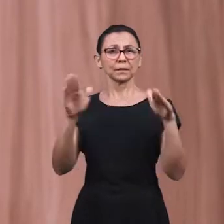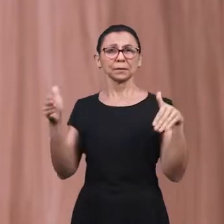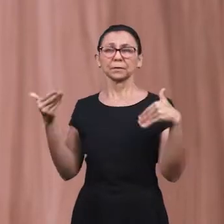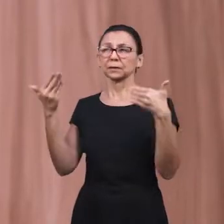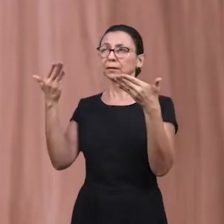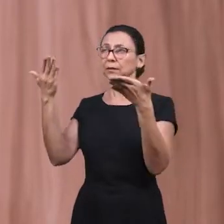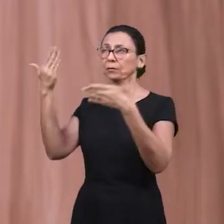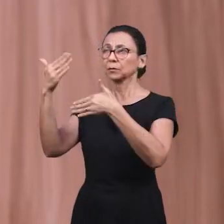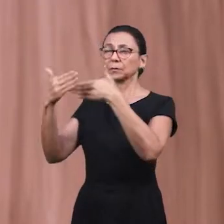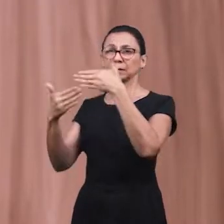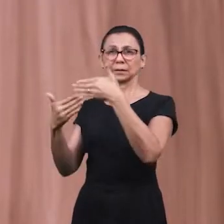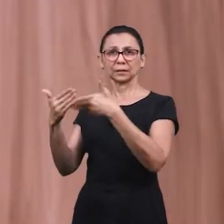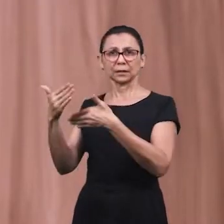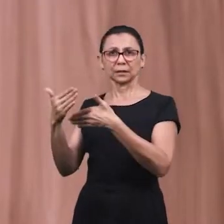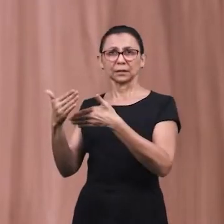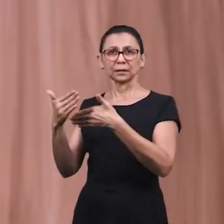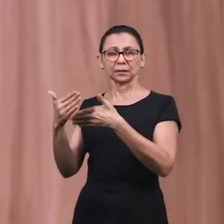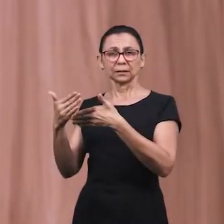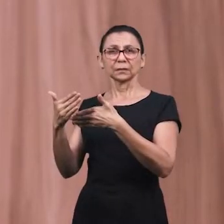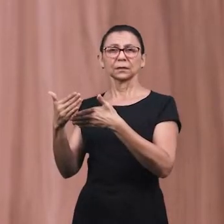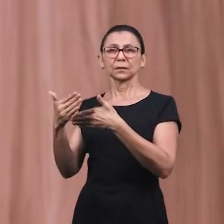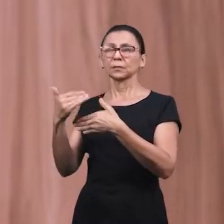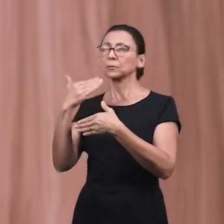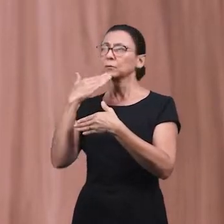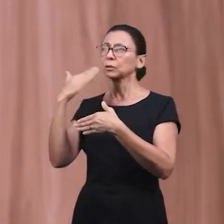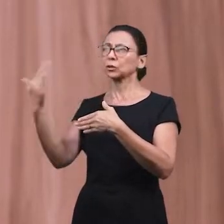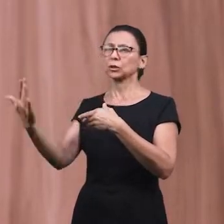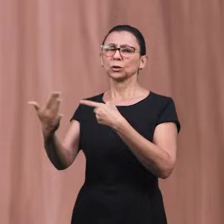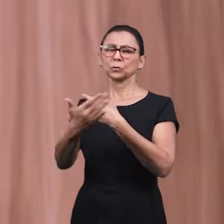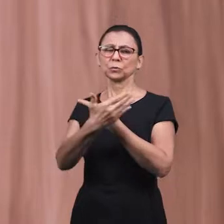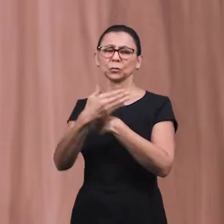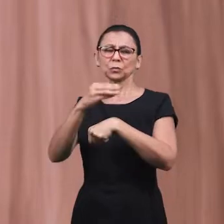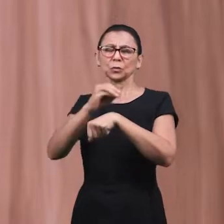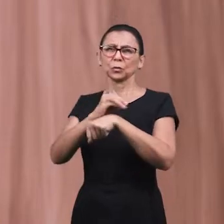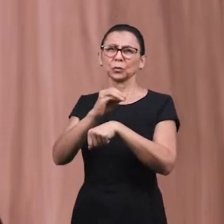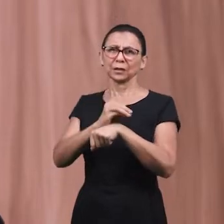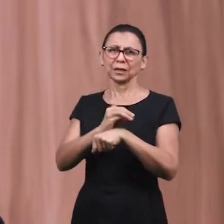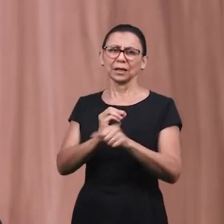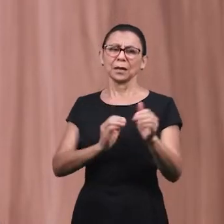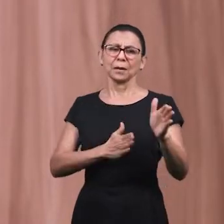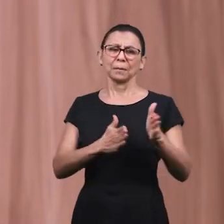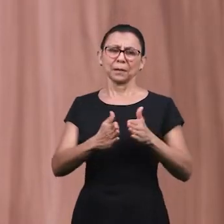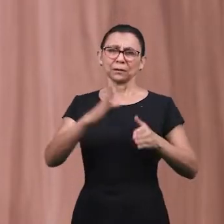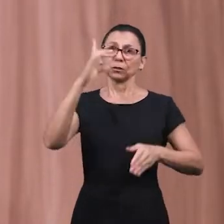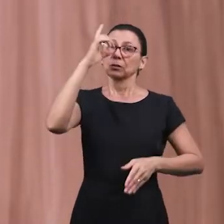Твоего, детей Твоих. Мы просим, сохрани в это трудное время,